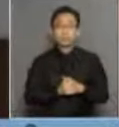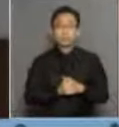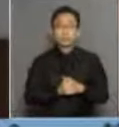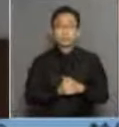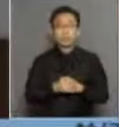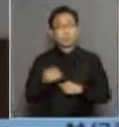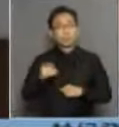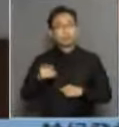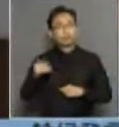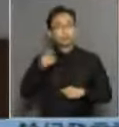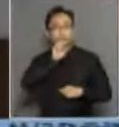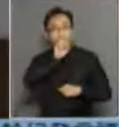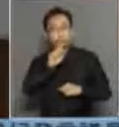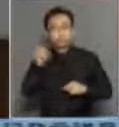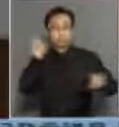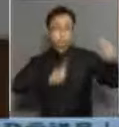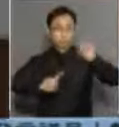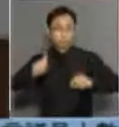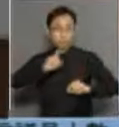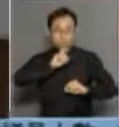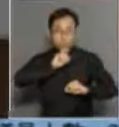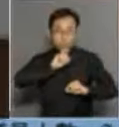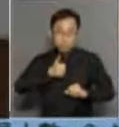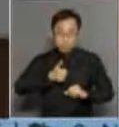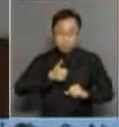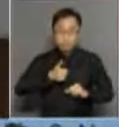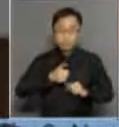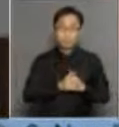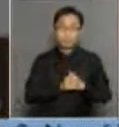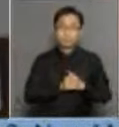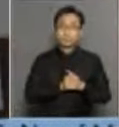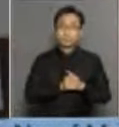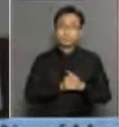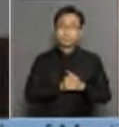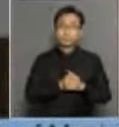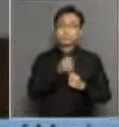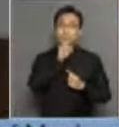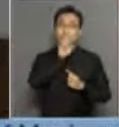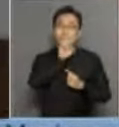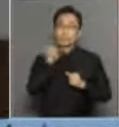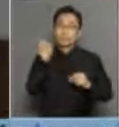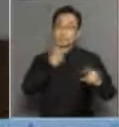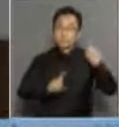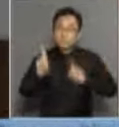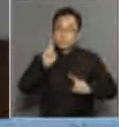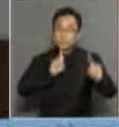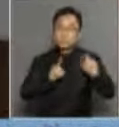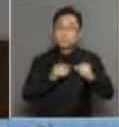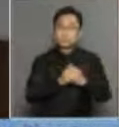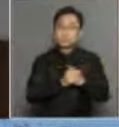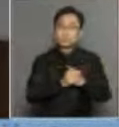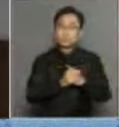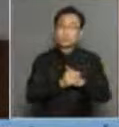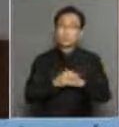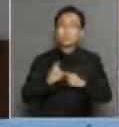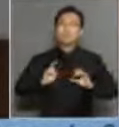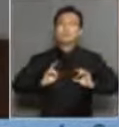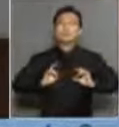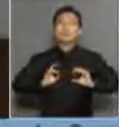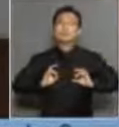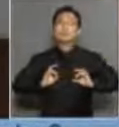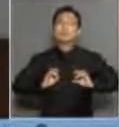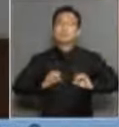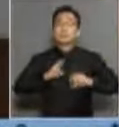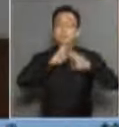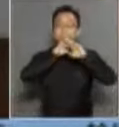由喎，係咪？講起言論自由，即係同我私隱權一樣嘅啫。有